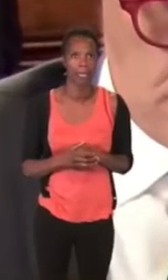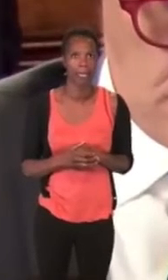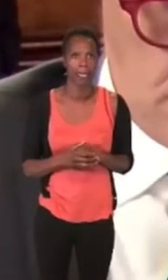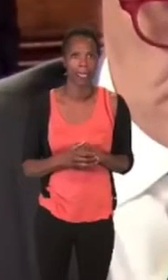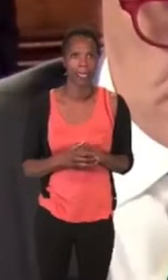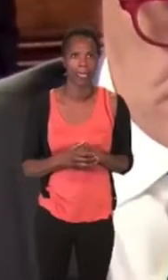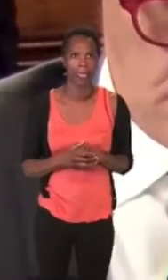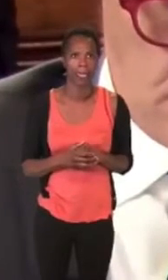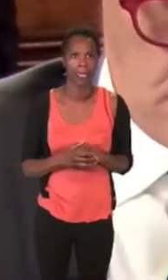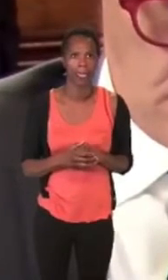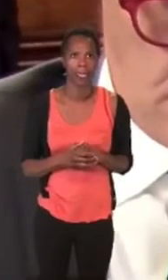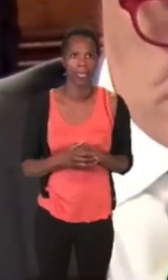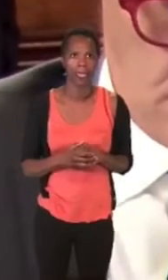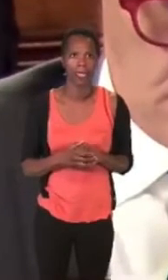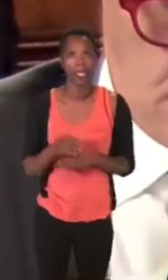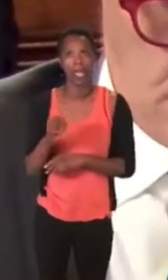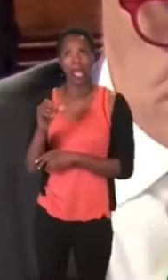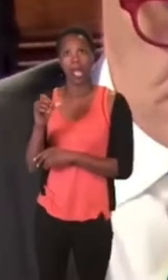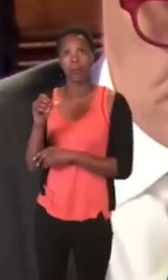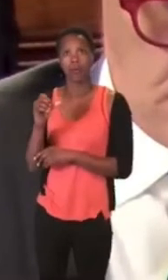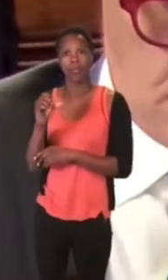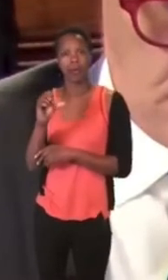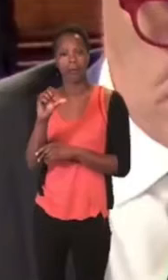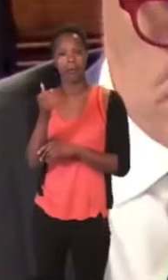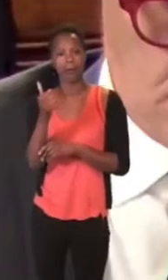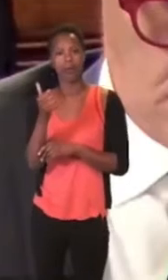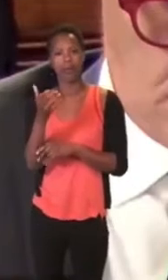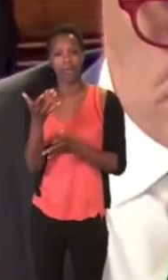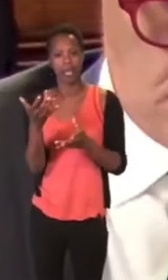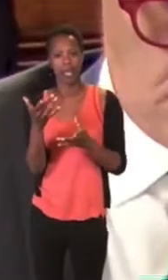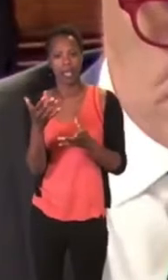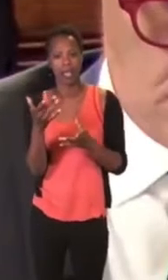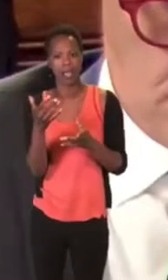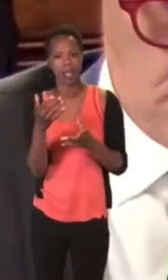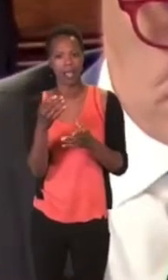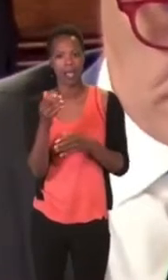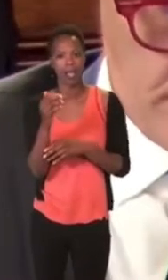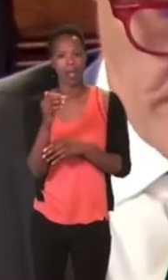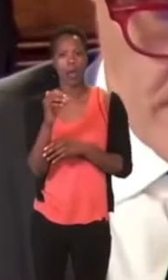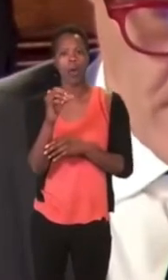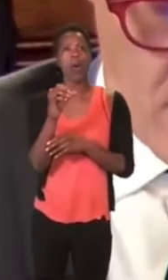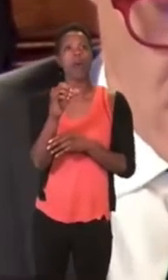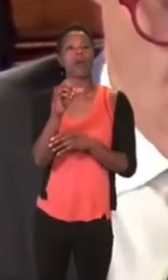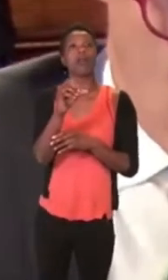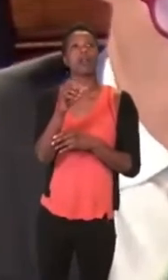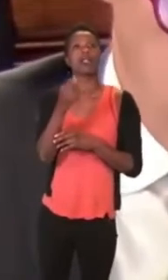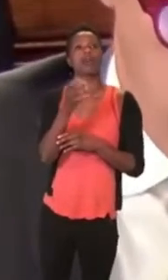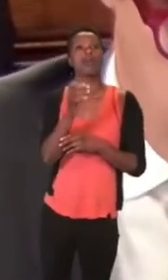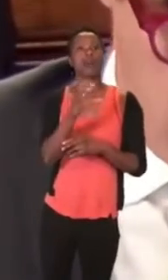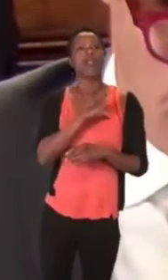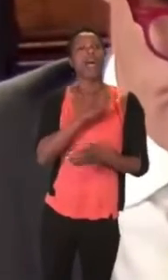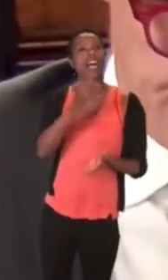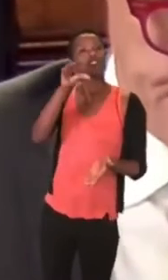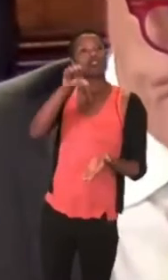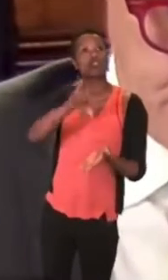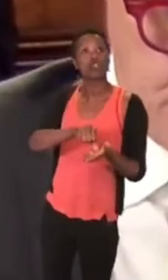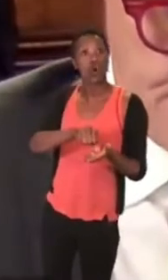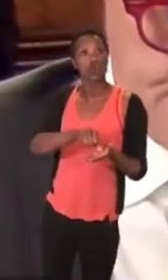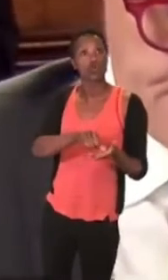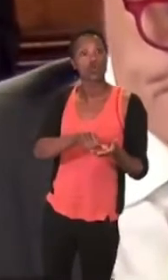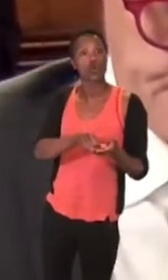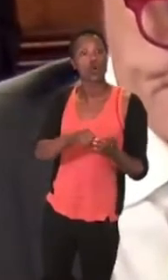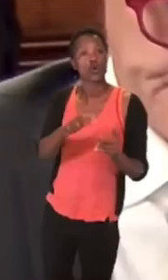avait été mis dans les tuyaux, qu'un 2e centre d'urgence sociale Trégé allait bientôt être